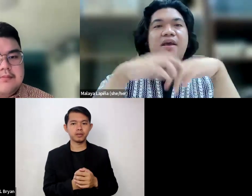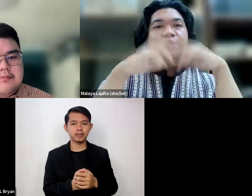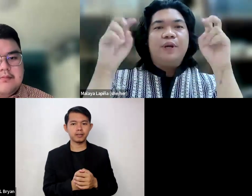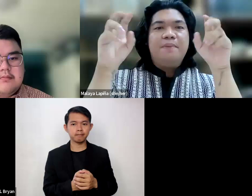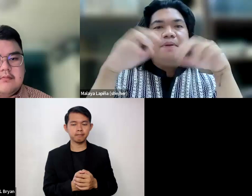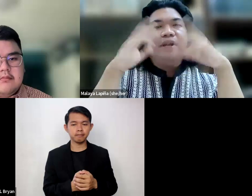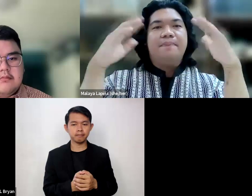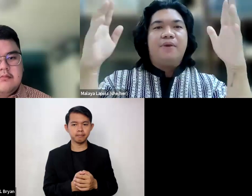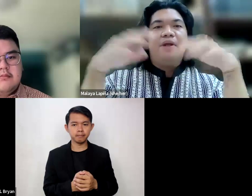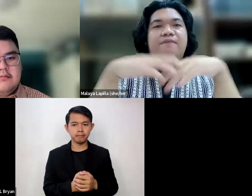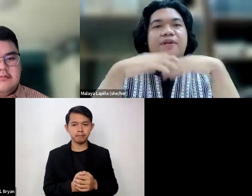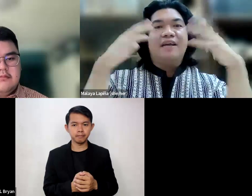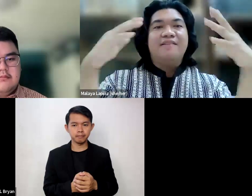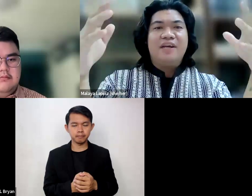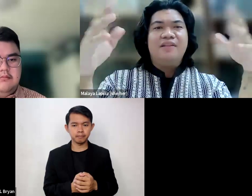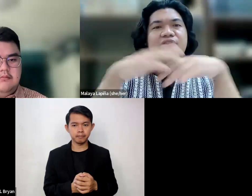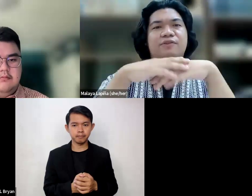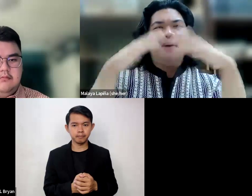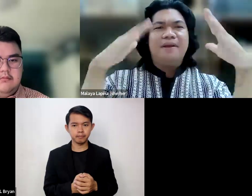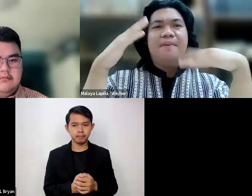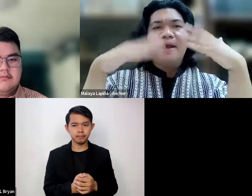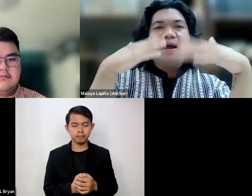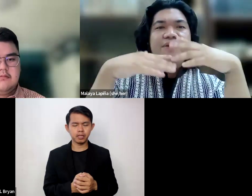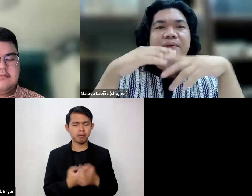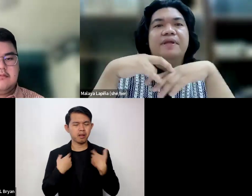taduray term na pwedeng pa-equate for transgenders. No,